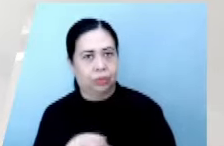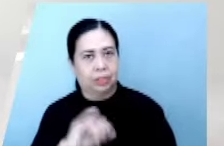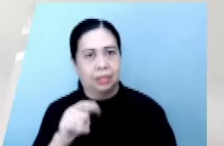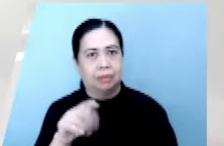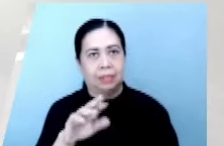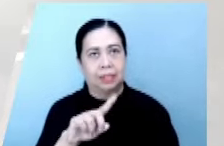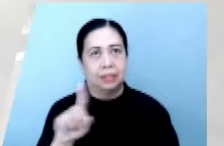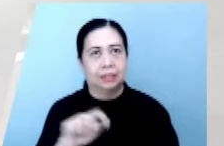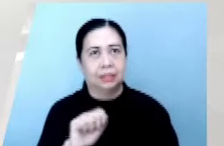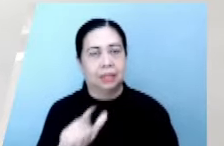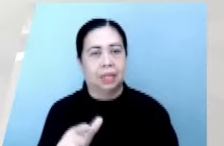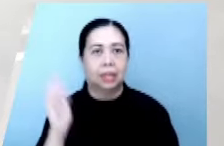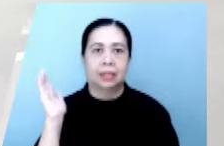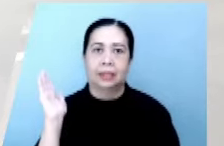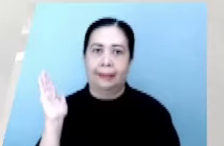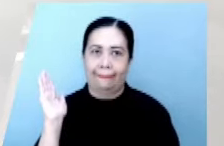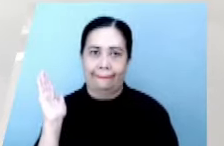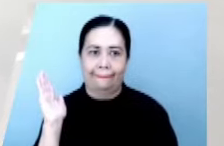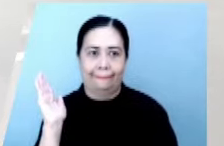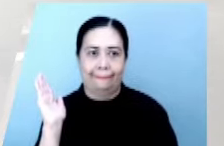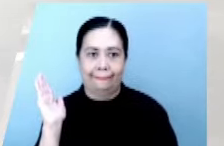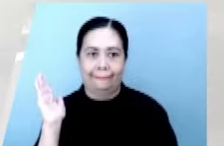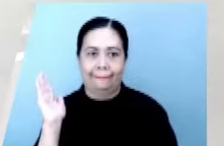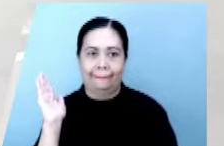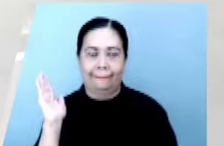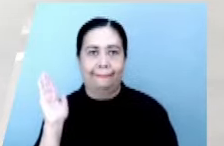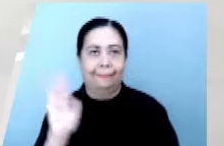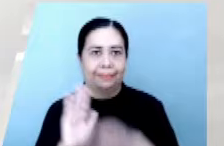Makati City, sa bahagi ng Taft Avenue,